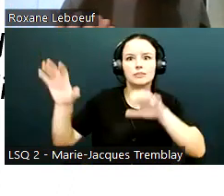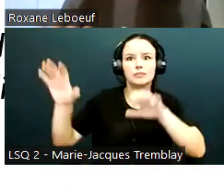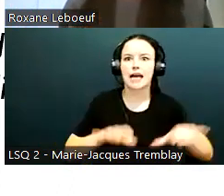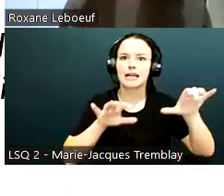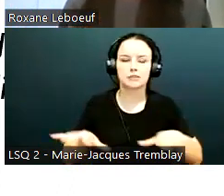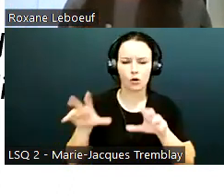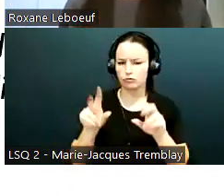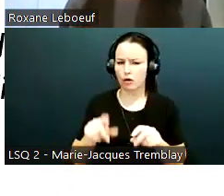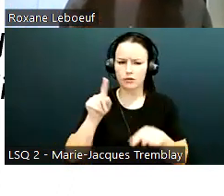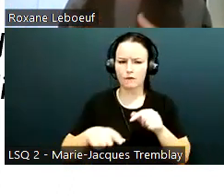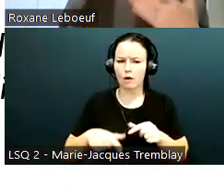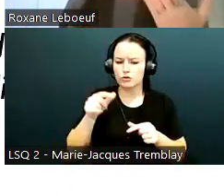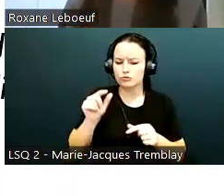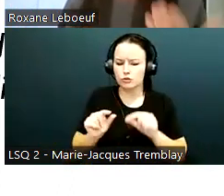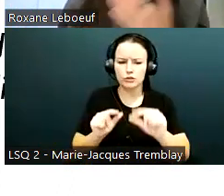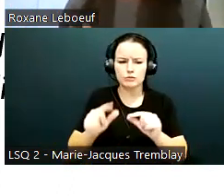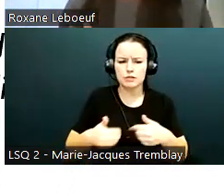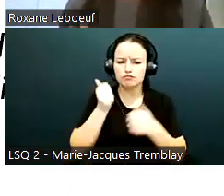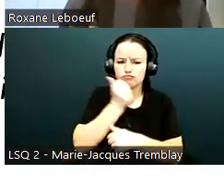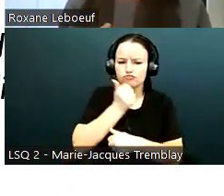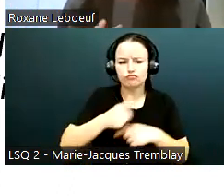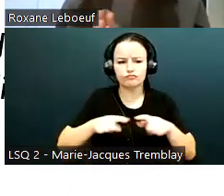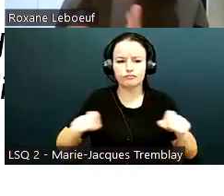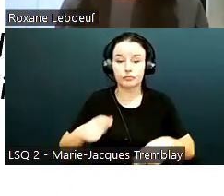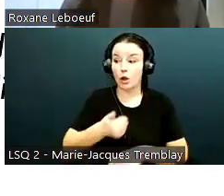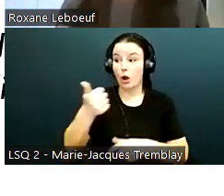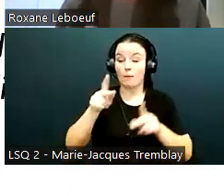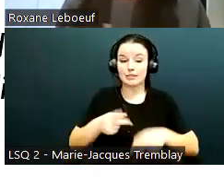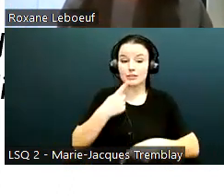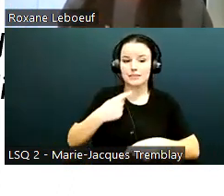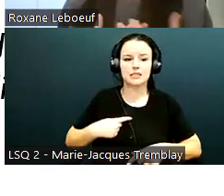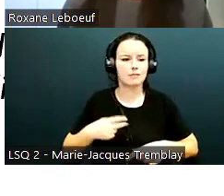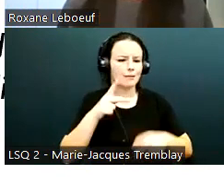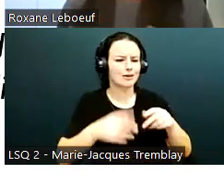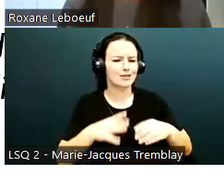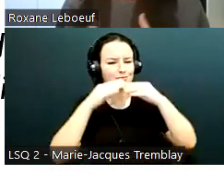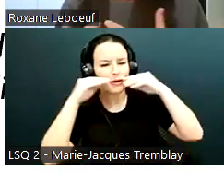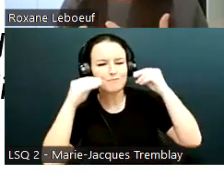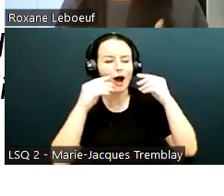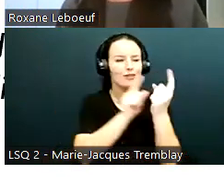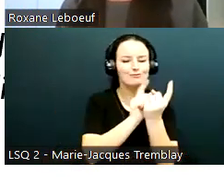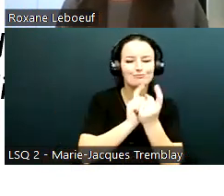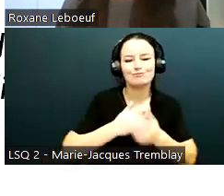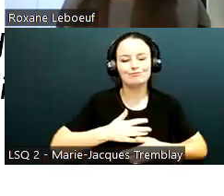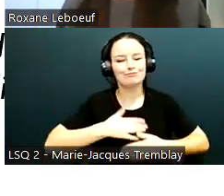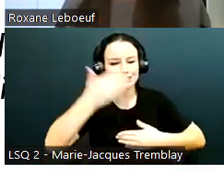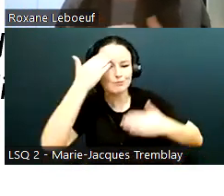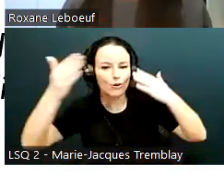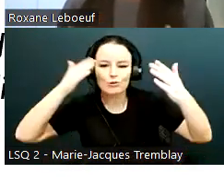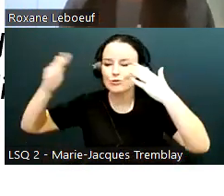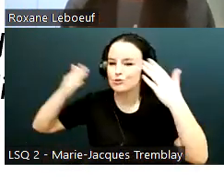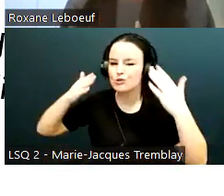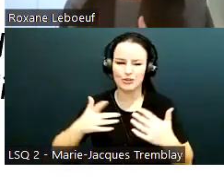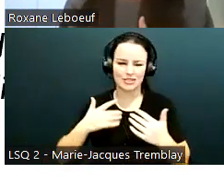fait de petites choses au quotidien. Donc, une autre résidente ici nous dit, bien, les gens sont de bonne humeur, les gens se parlent, les gens se disent bonjour. Tu sais,